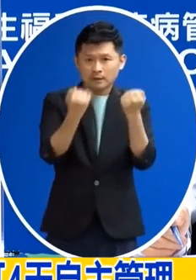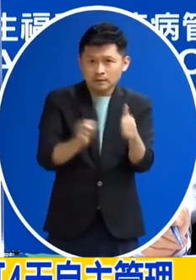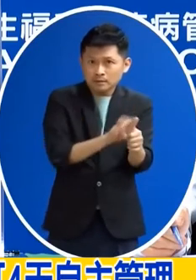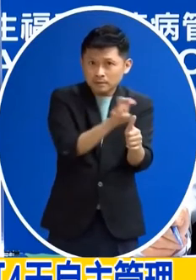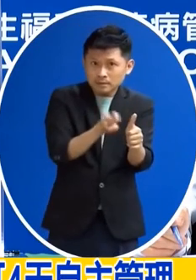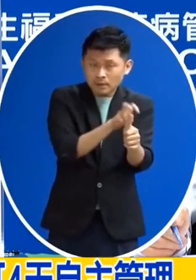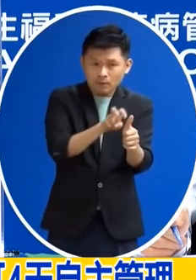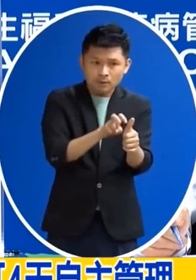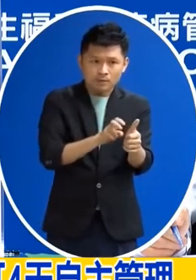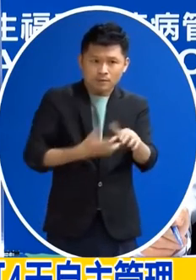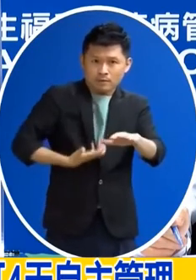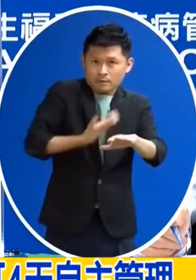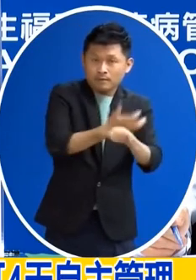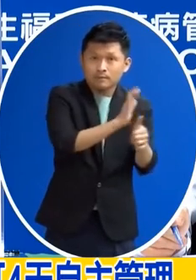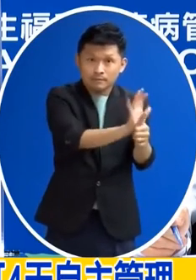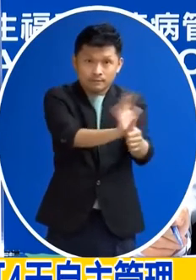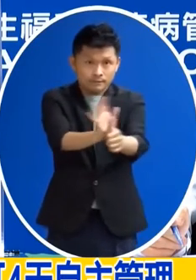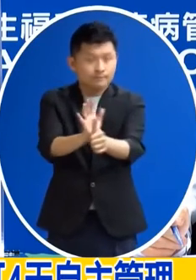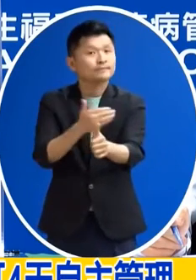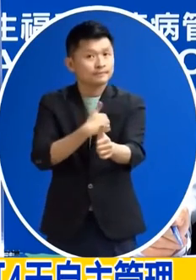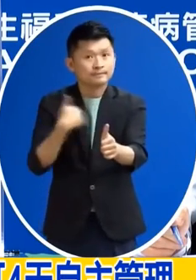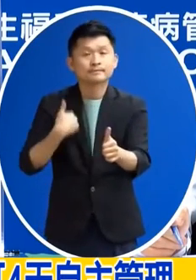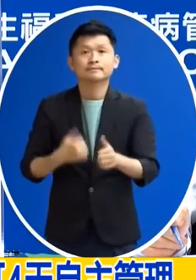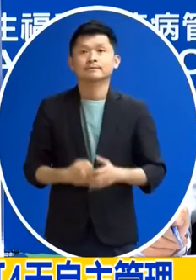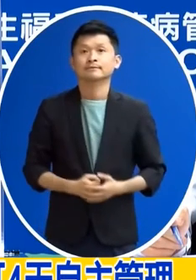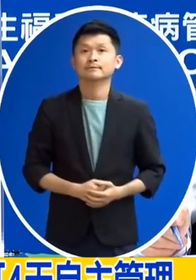大的一个心力。